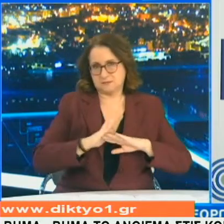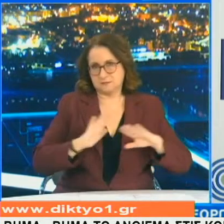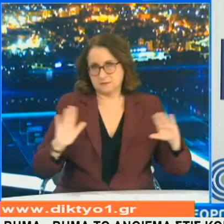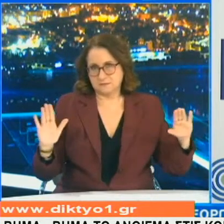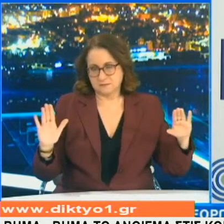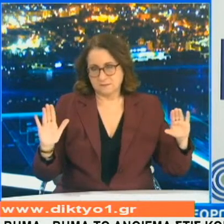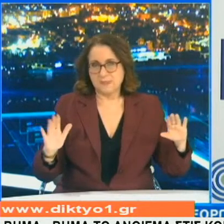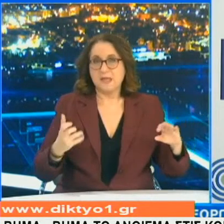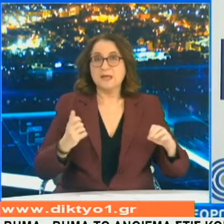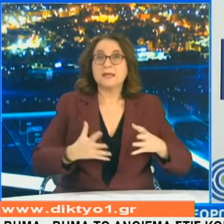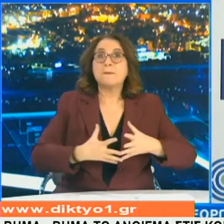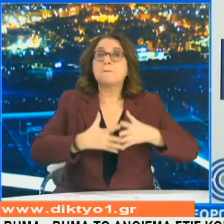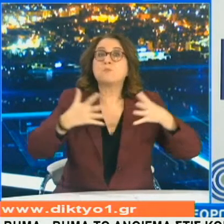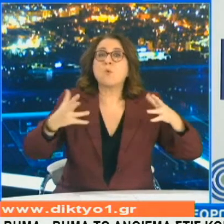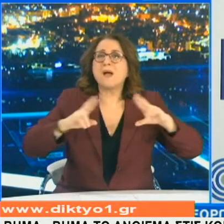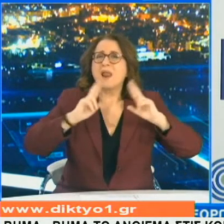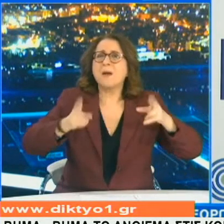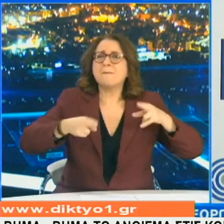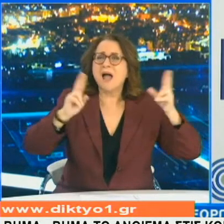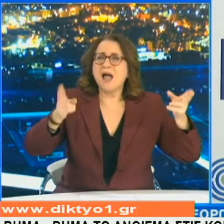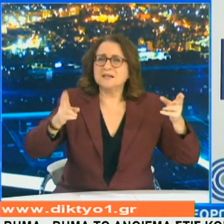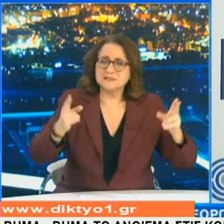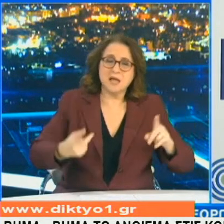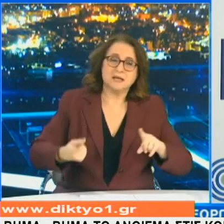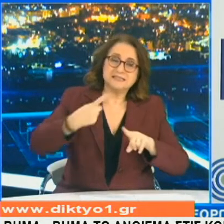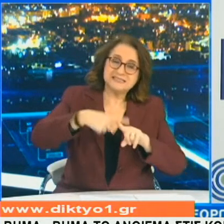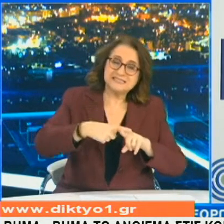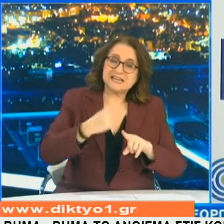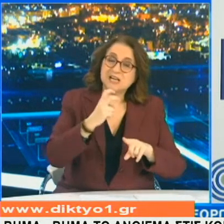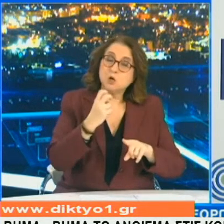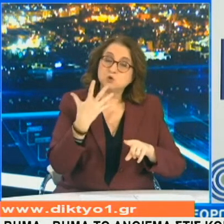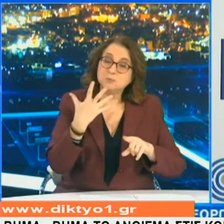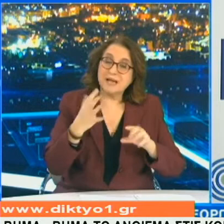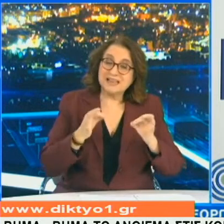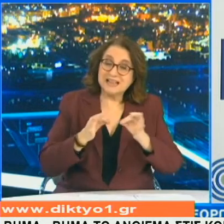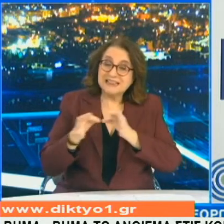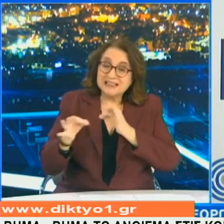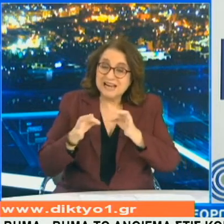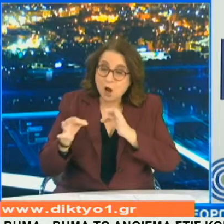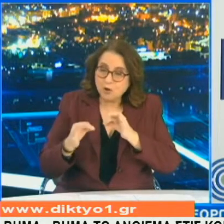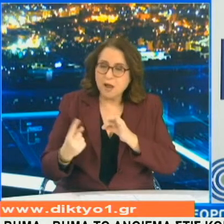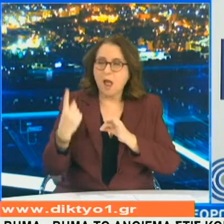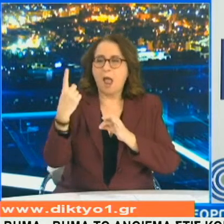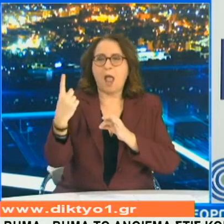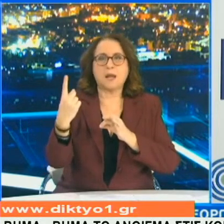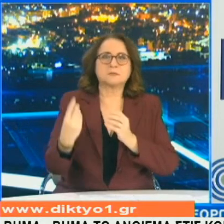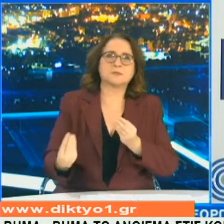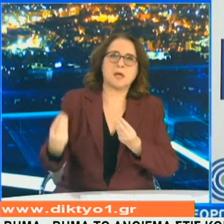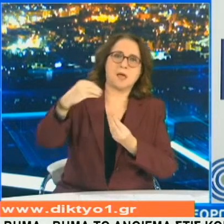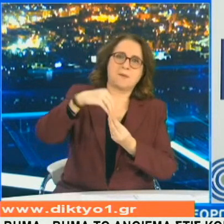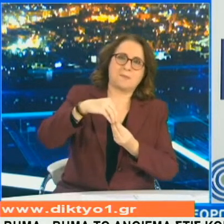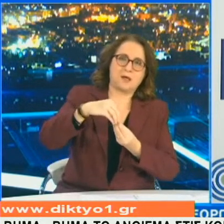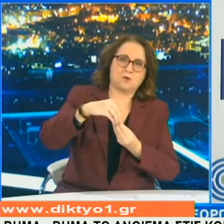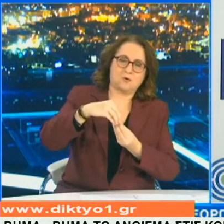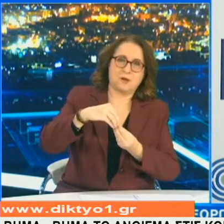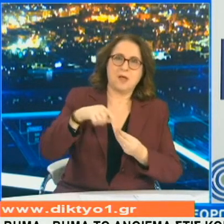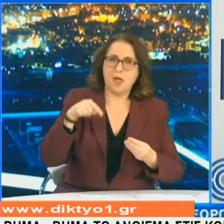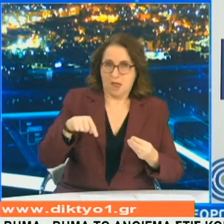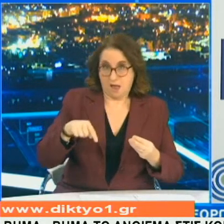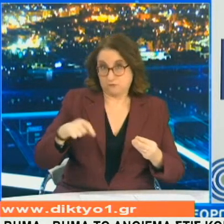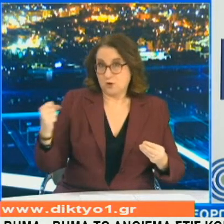επιπλέον τα μεγαλύτερα καταστήματα συν 25 τετραγωνικά μέτρα ένας πελάτης. Αυτό είναι αυστηρότερο από ό,τι είχαμε συνηθίσει στο